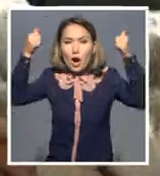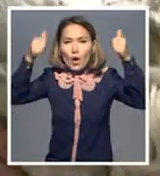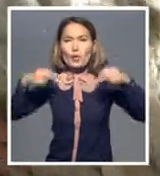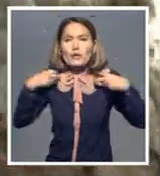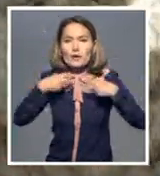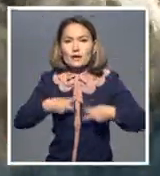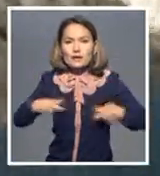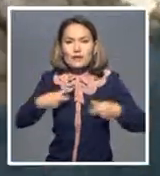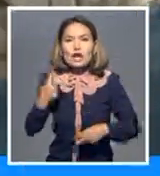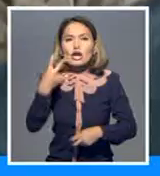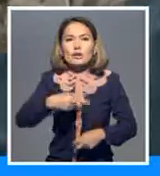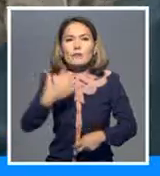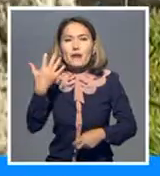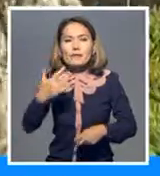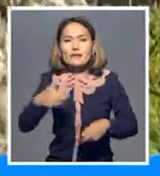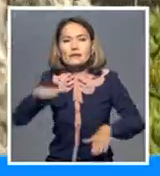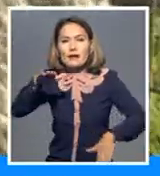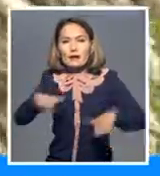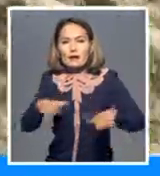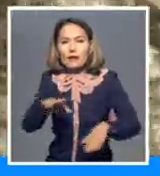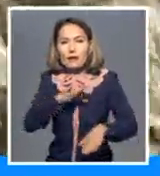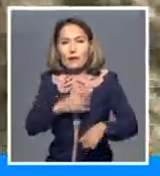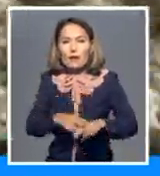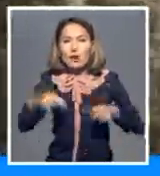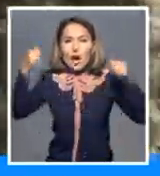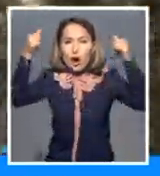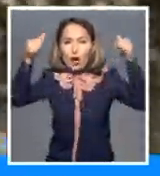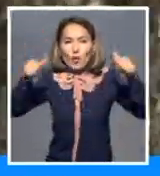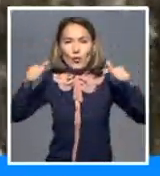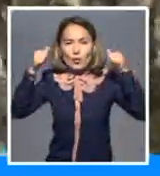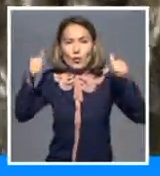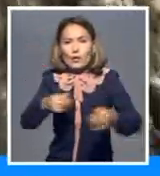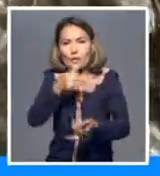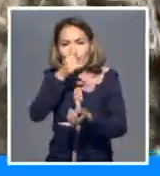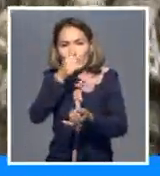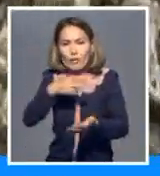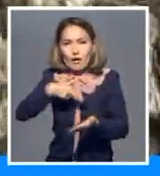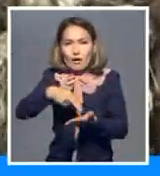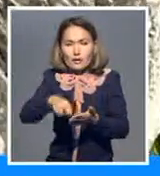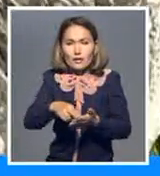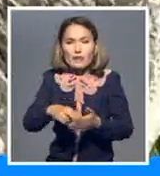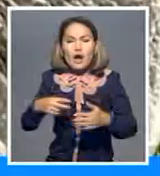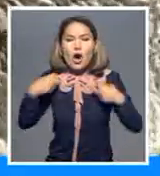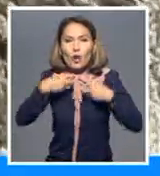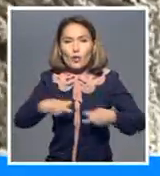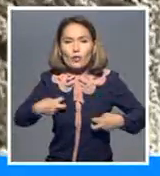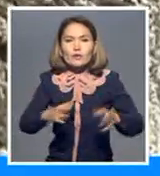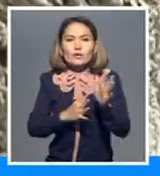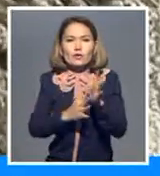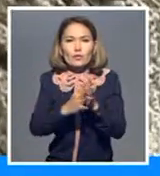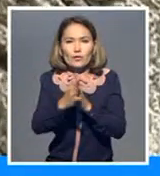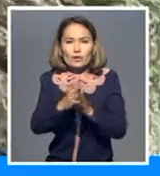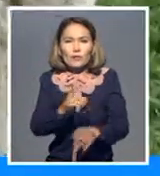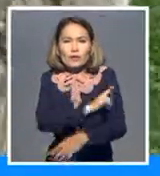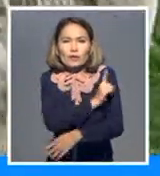жүнінің салмағы 25 келіге жеткен екен. Соның салдарынан қой аяғын әрең басып, айналаны көрмейтін болып барады. Австралиялық шаруалар болса,